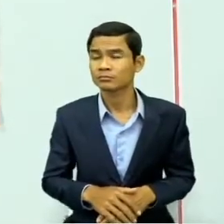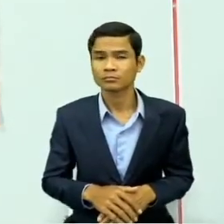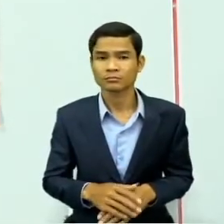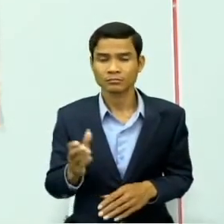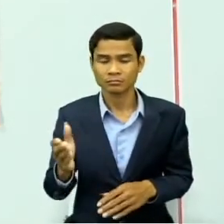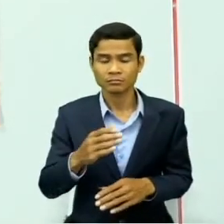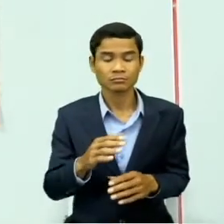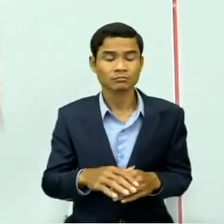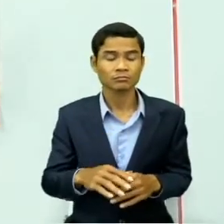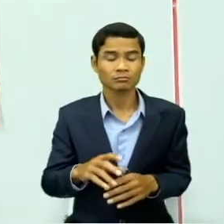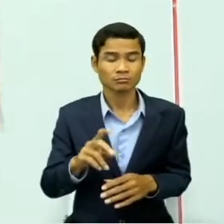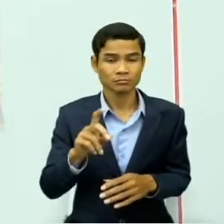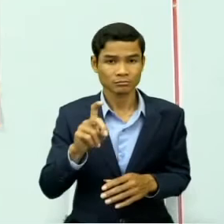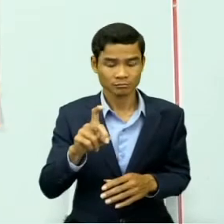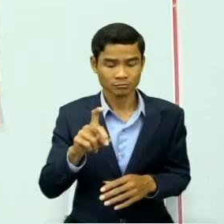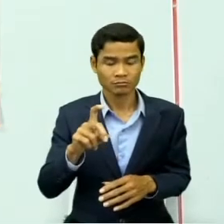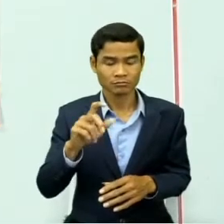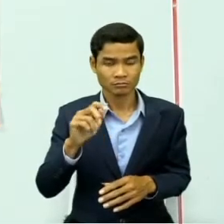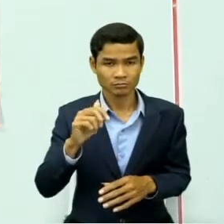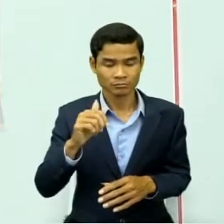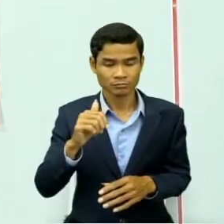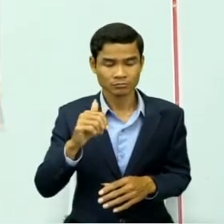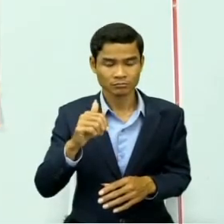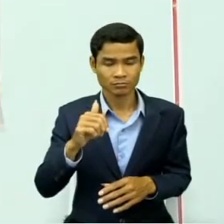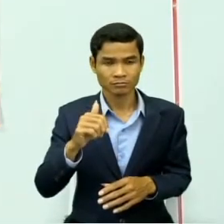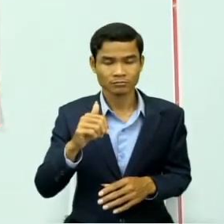Chà, mặt đoàn tiệt ná.